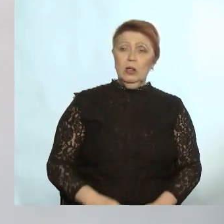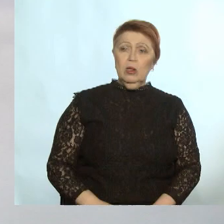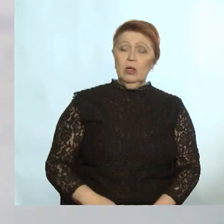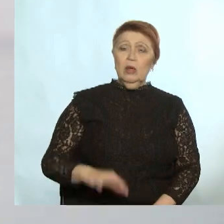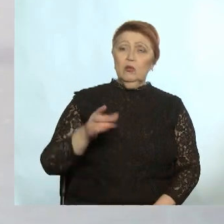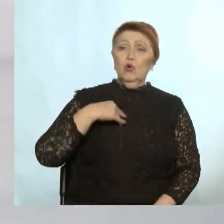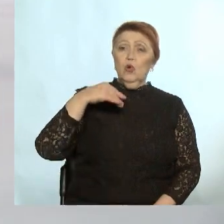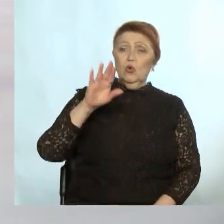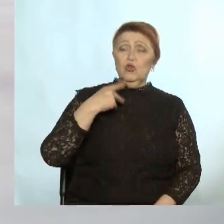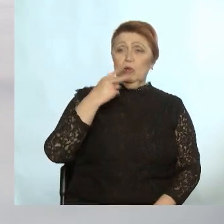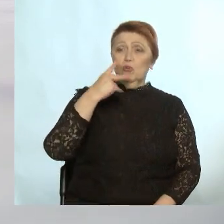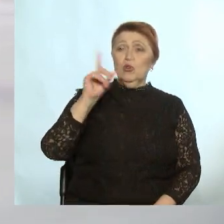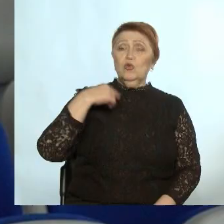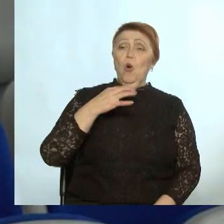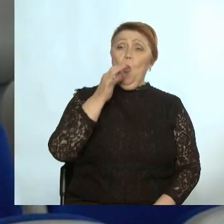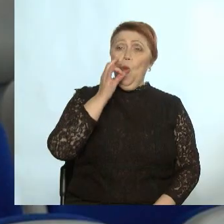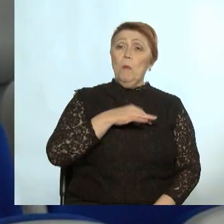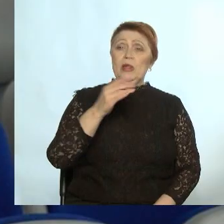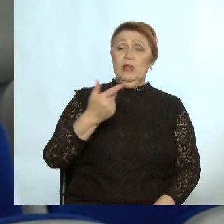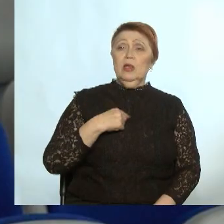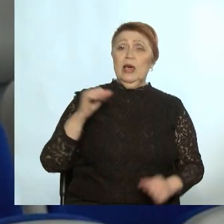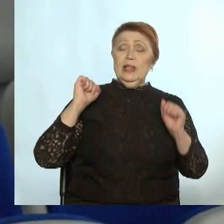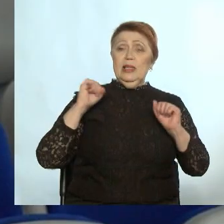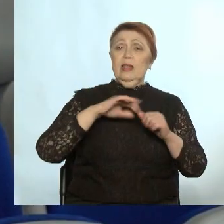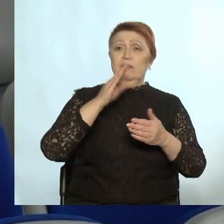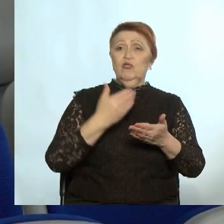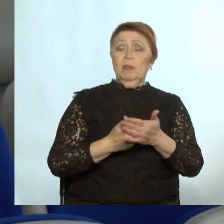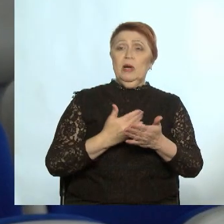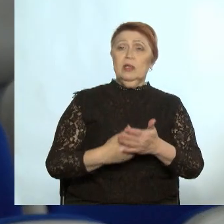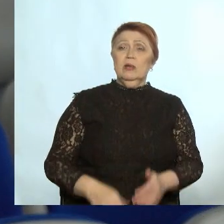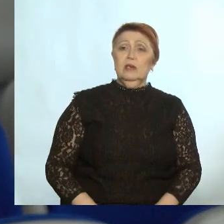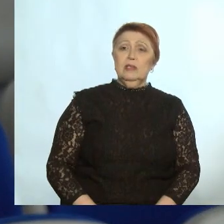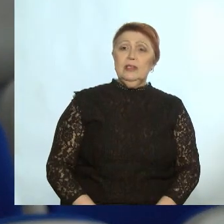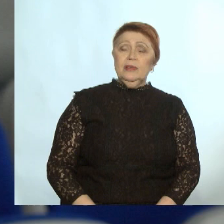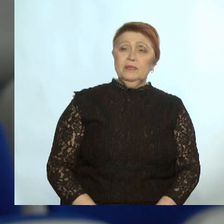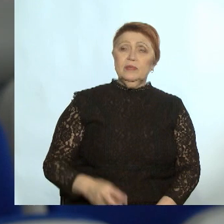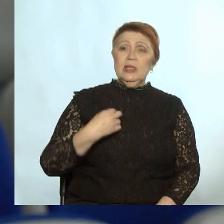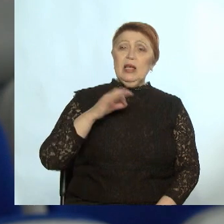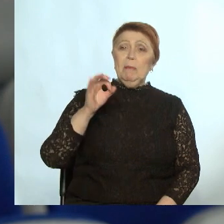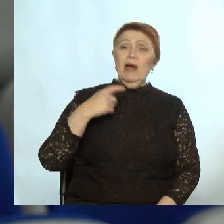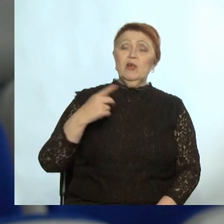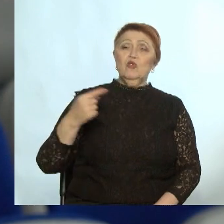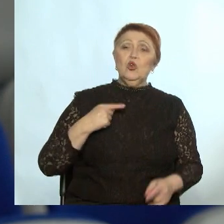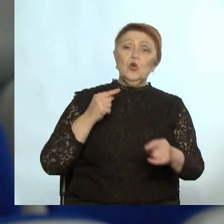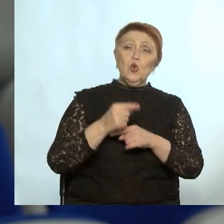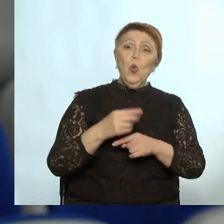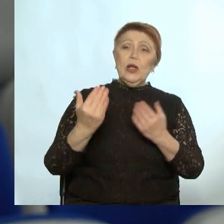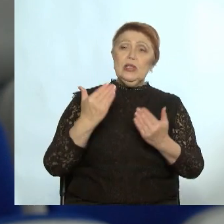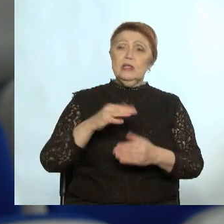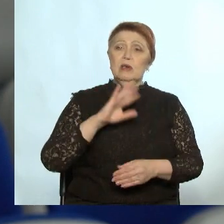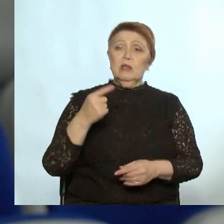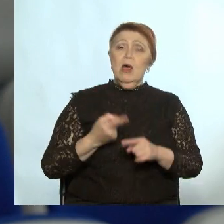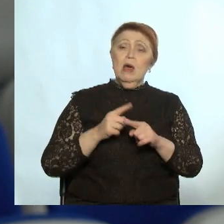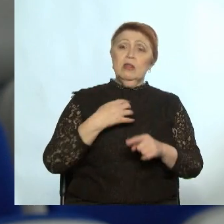смотрят внимательно, за броском, за передачей, за всеми финтами его, за катанием, там, за правильным, за скоростью его, то есть, ну, Это очень